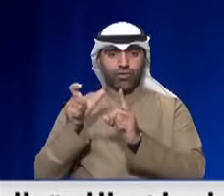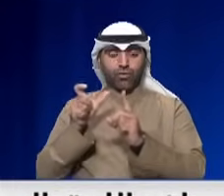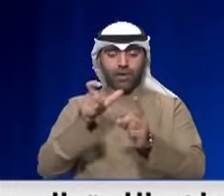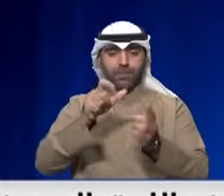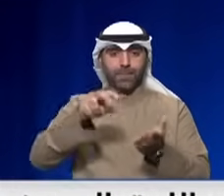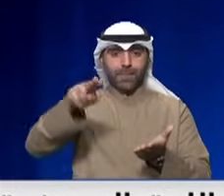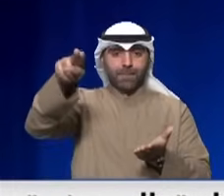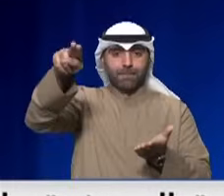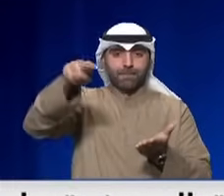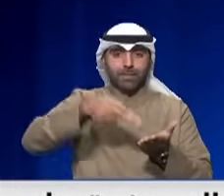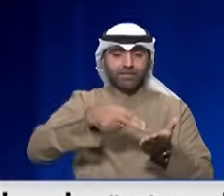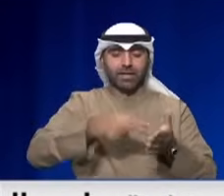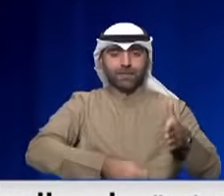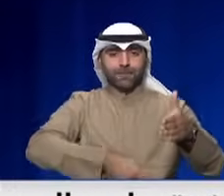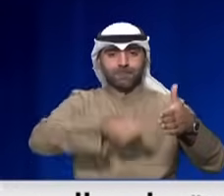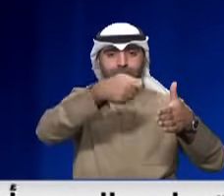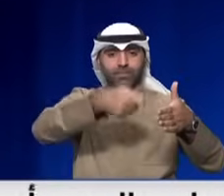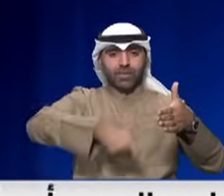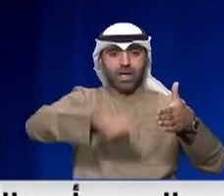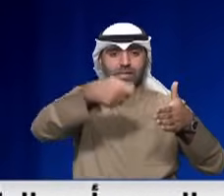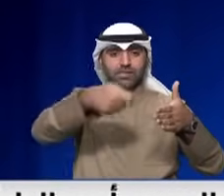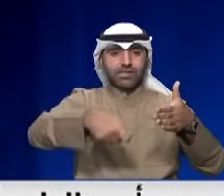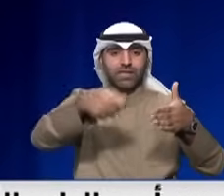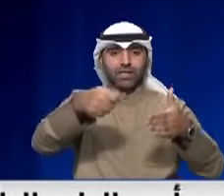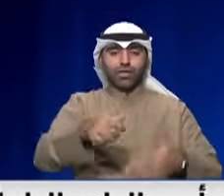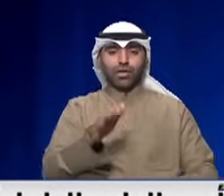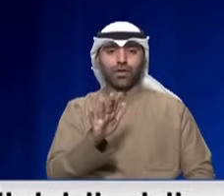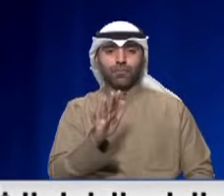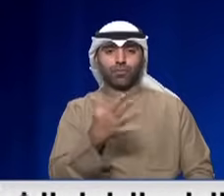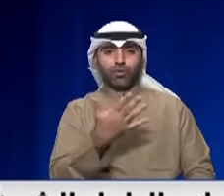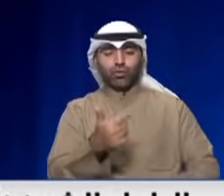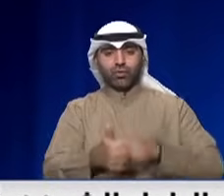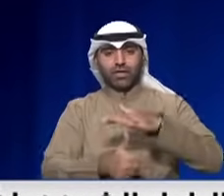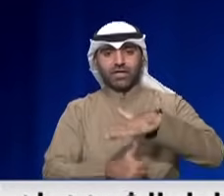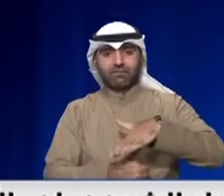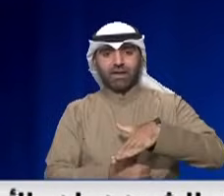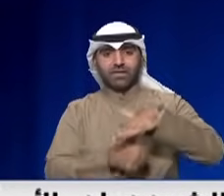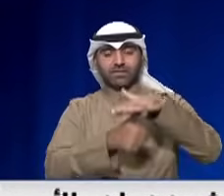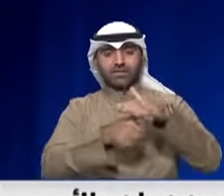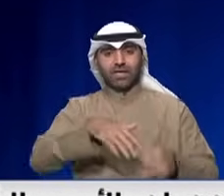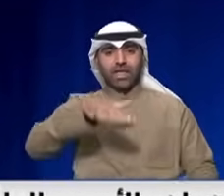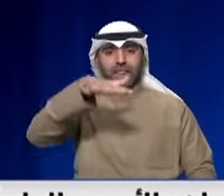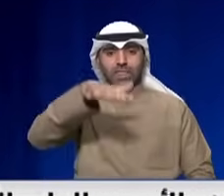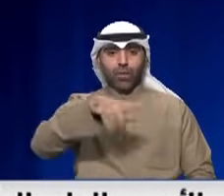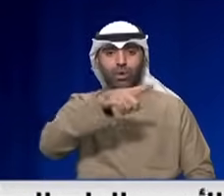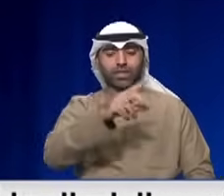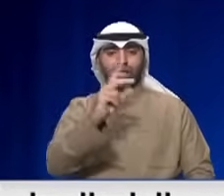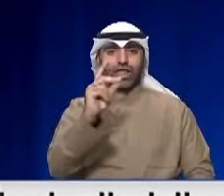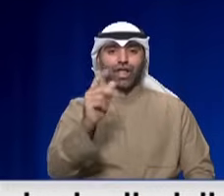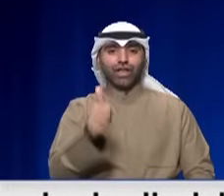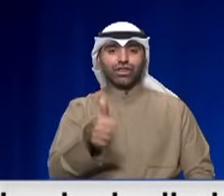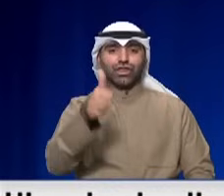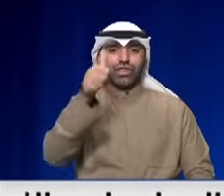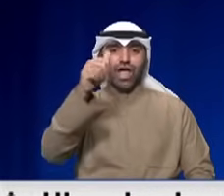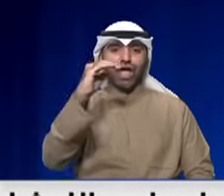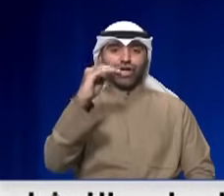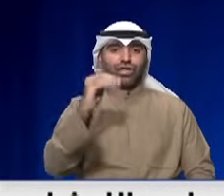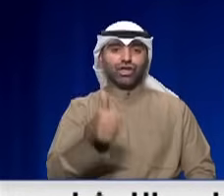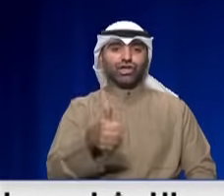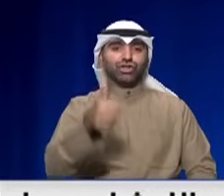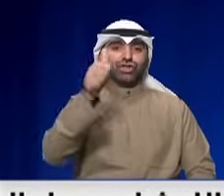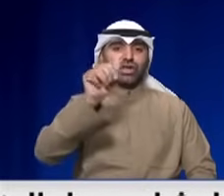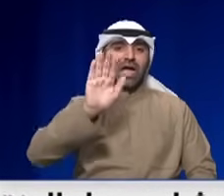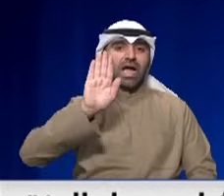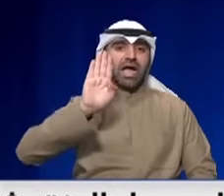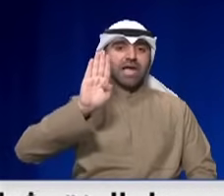من فخامه الرئيس امام علي رحمن رئيس جمهوريه طاجكستان الصديقه عرب فيها فخامته باسمه